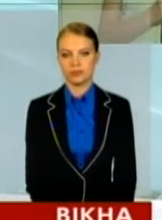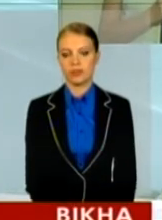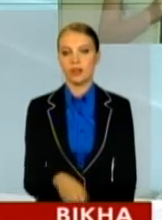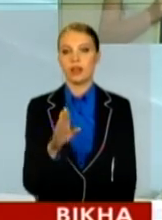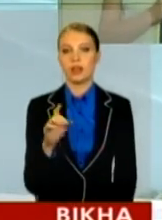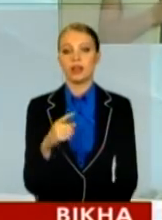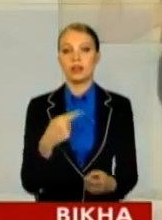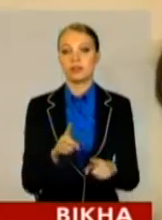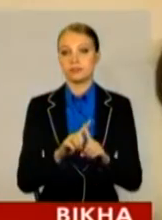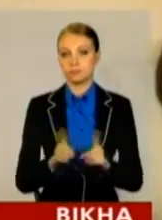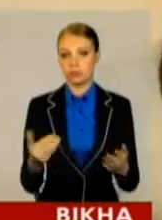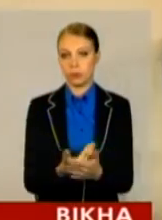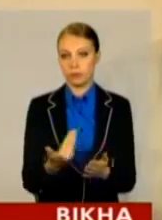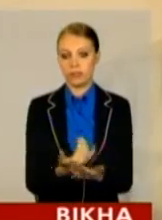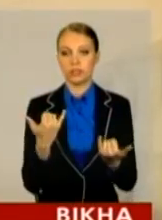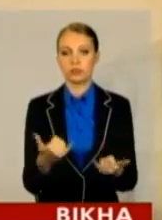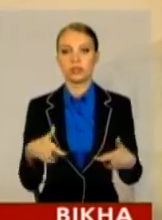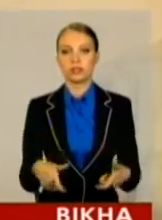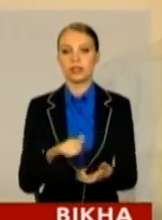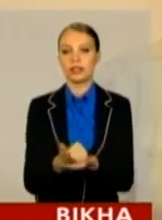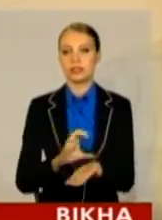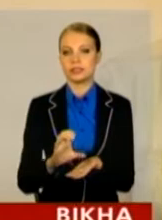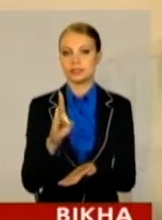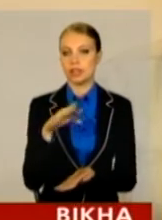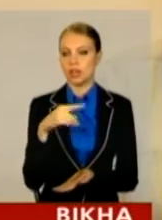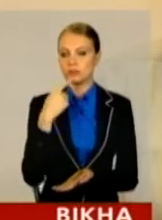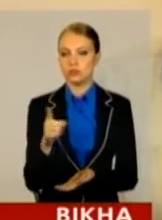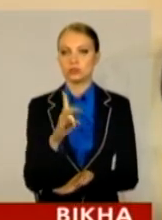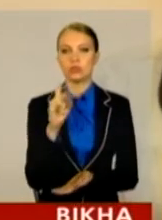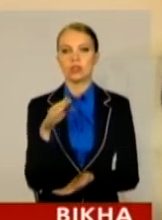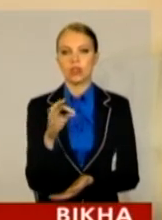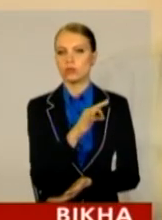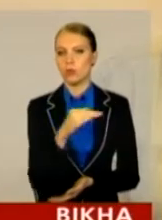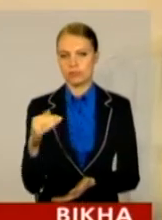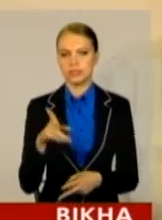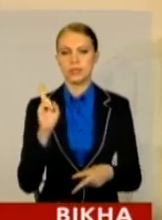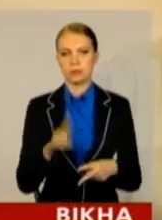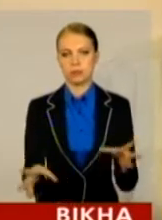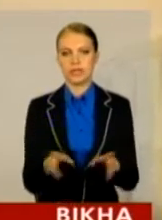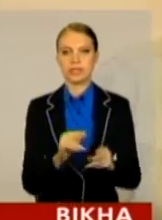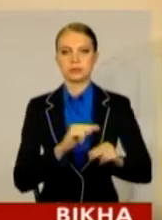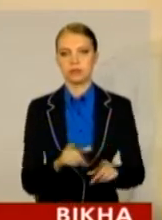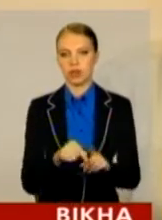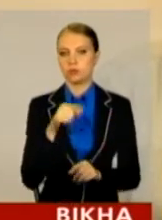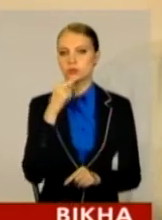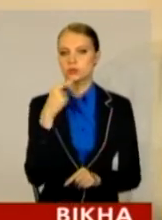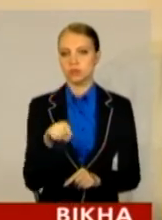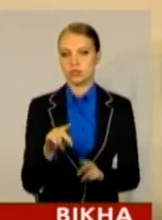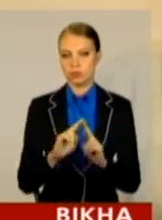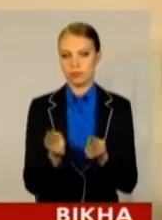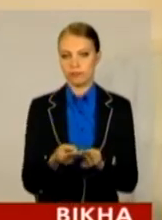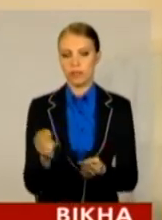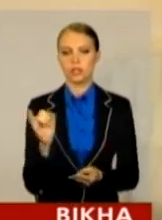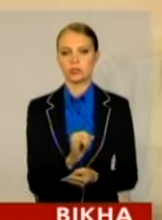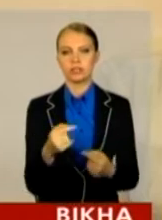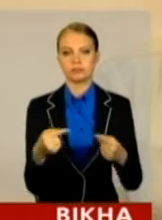Віто, сенсаційна новина. Сьогодні генсек НАТО у Києві заявив, що НАТО офіційно припиняє співпрацю з Російською Федерацією.